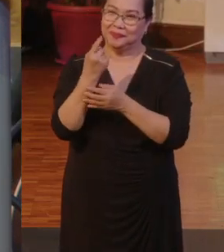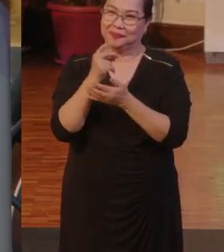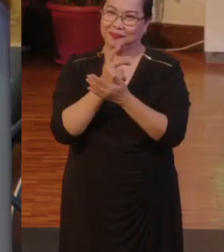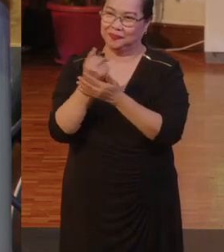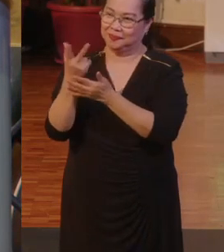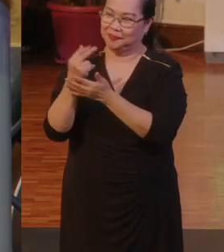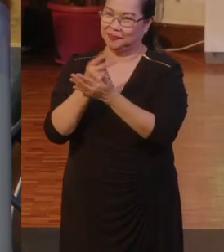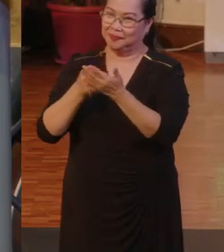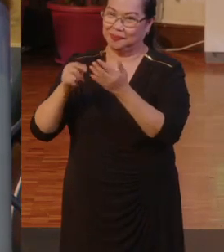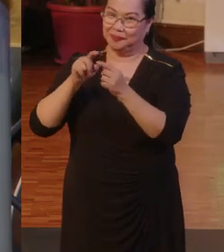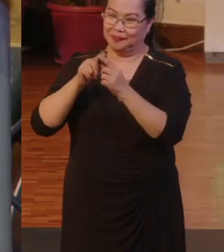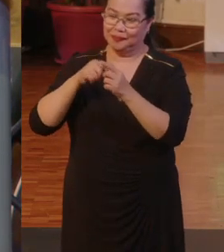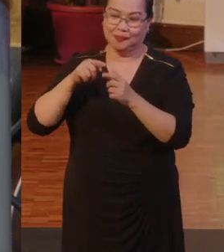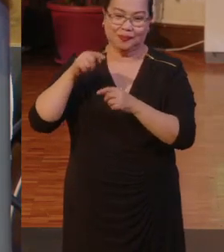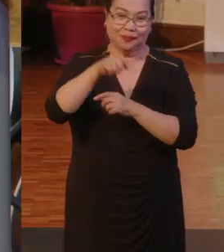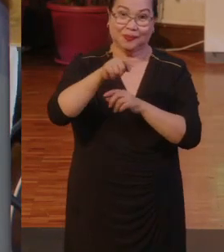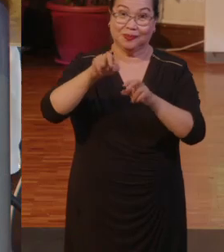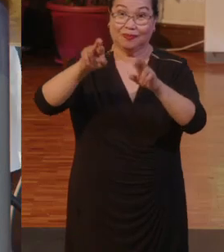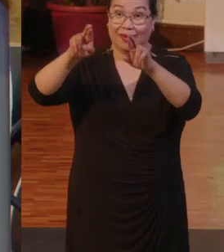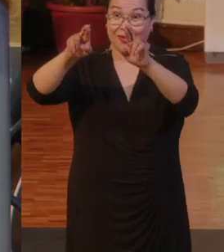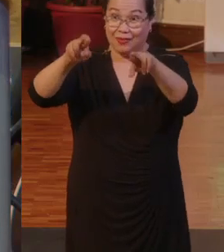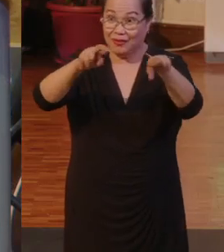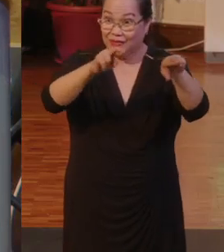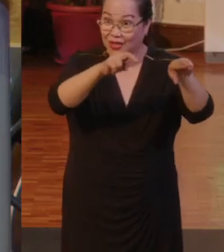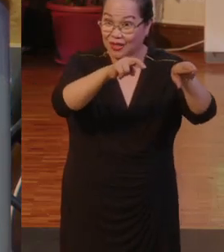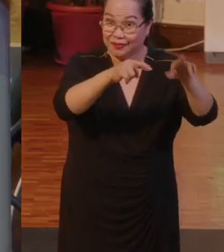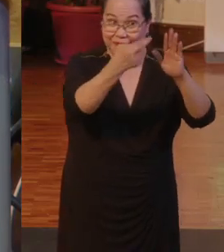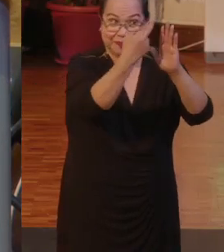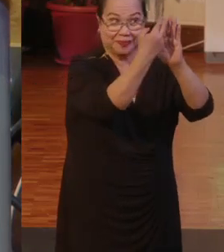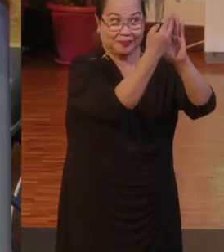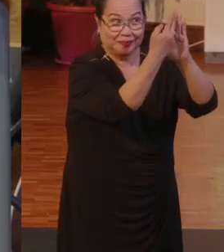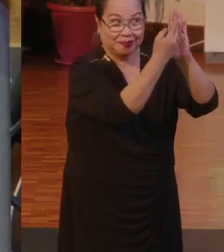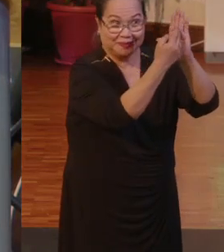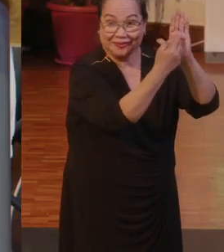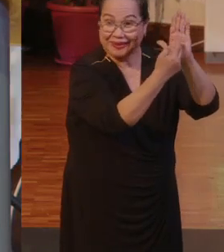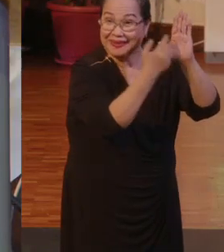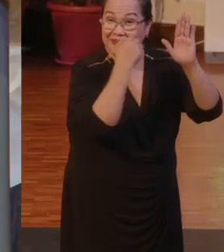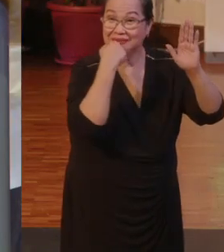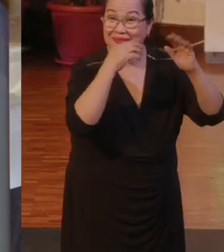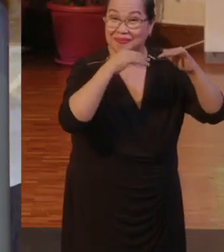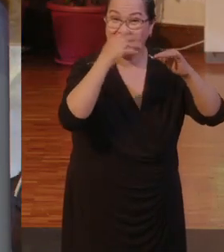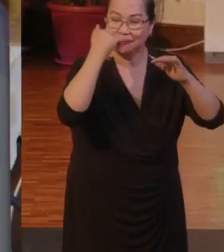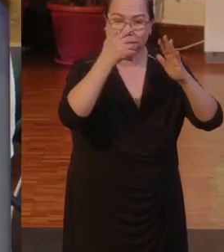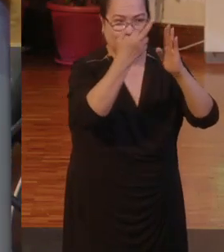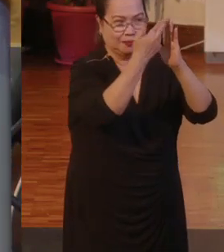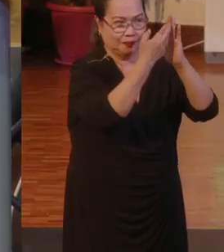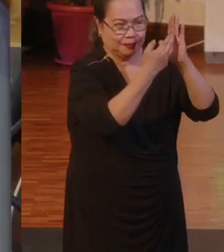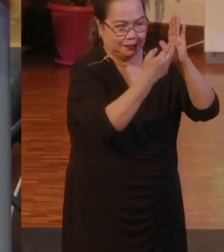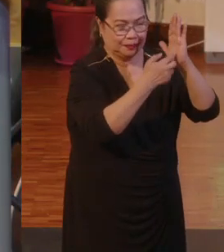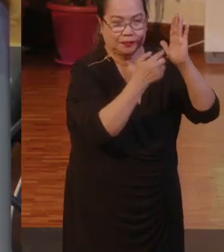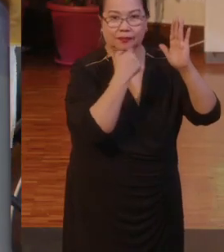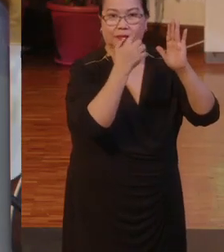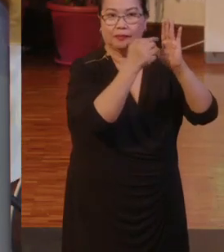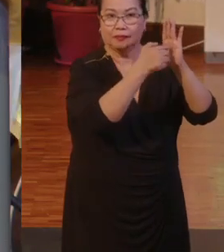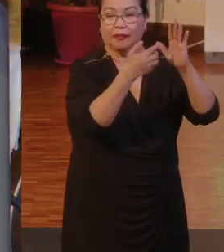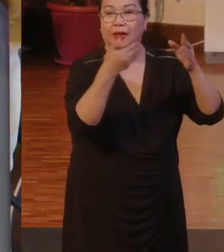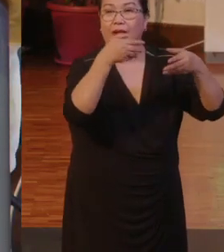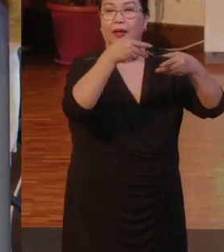buhay espiritual. Pangapat, naging tapat ang Diyos sa pagbibigay ng tagumpay sa bayang